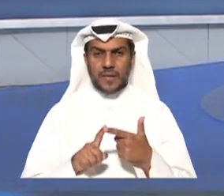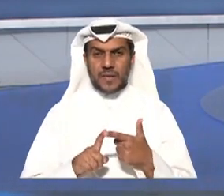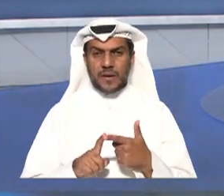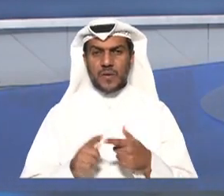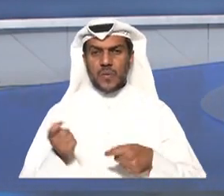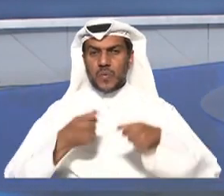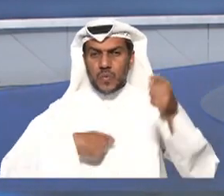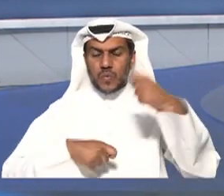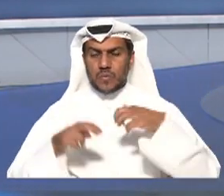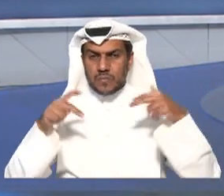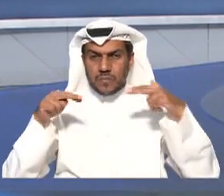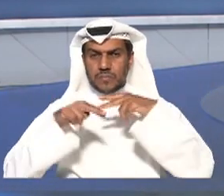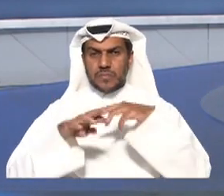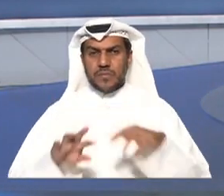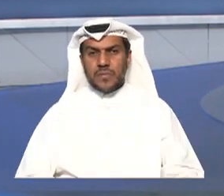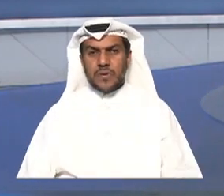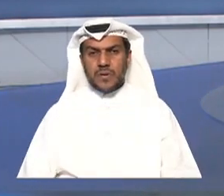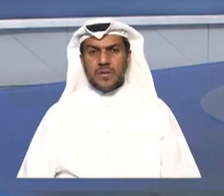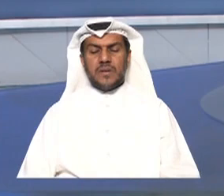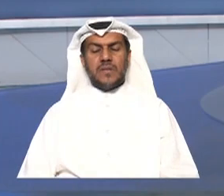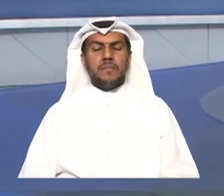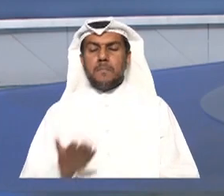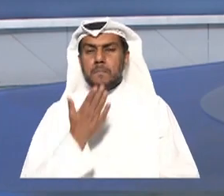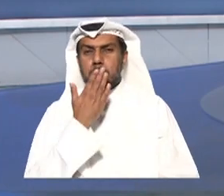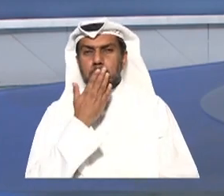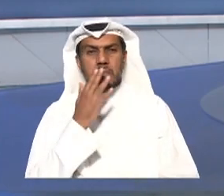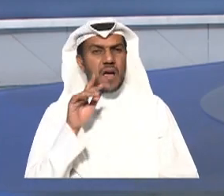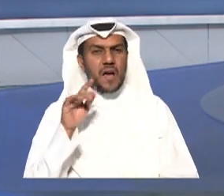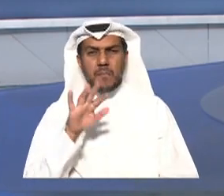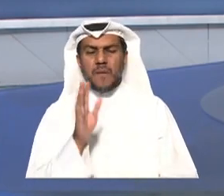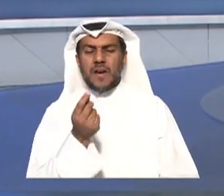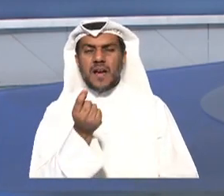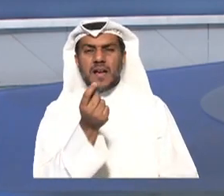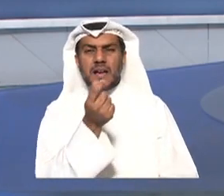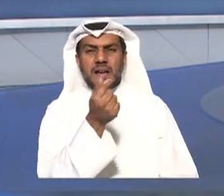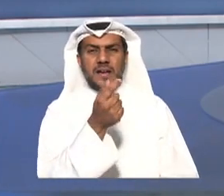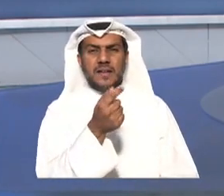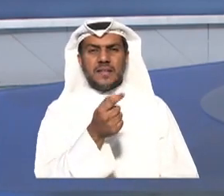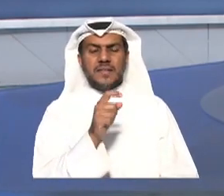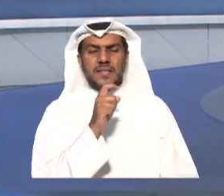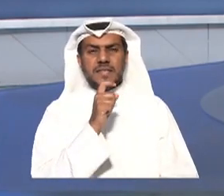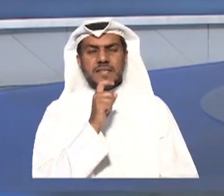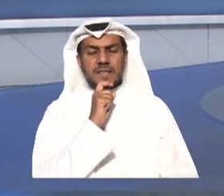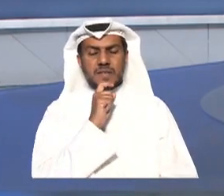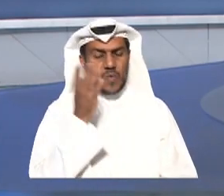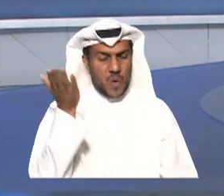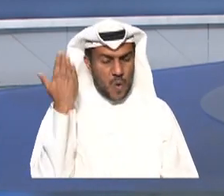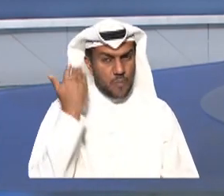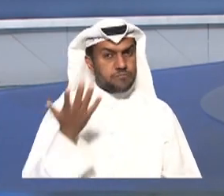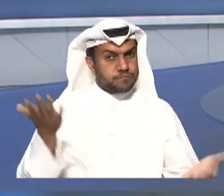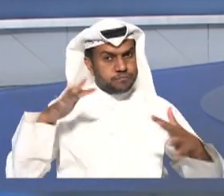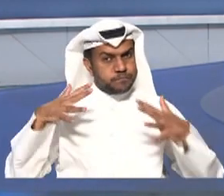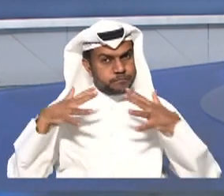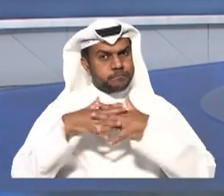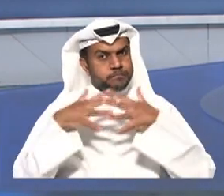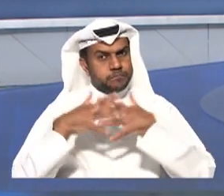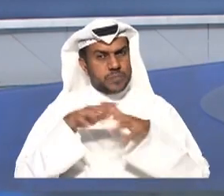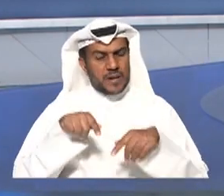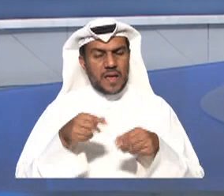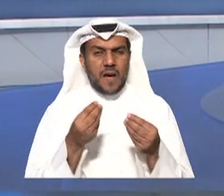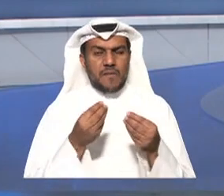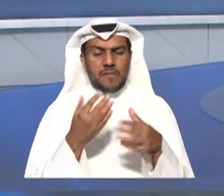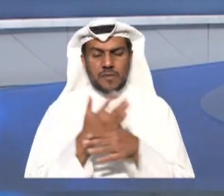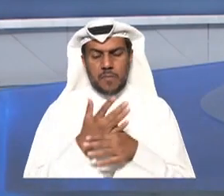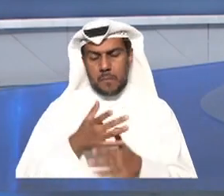والمولات التجارية إقبالا ضعيفا من المواطنين والمقيمين مقارنة بالأيام السابقة نظرا